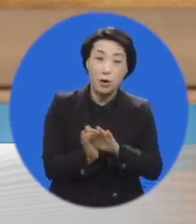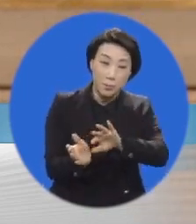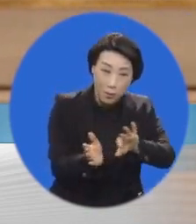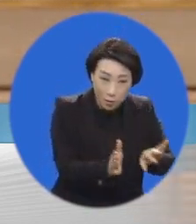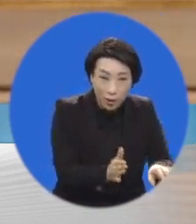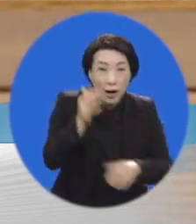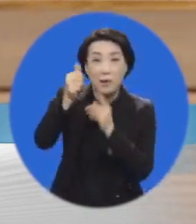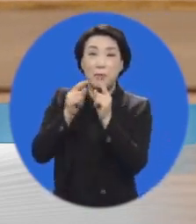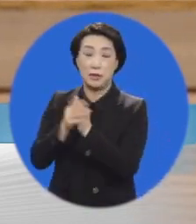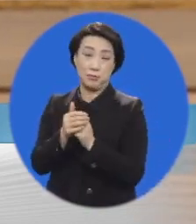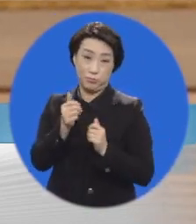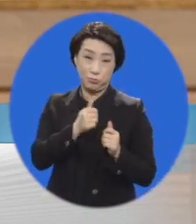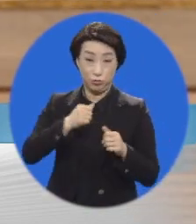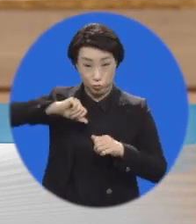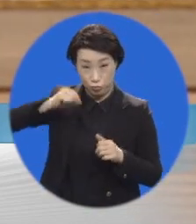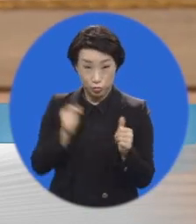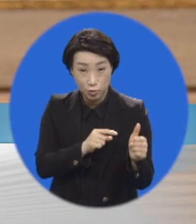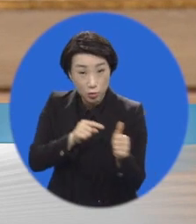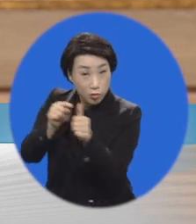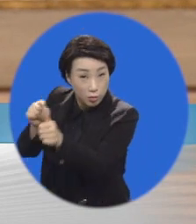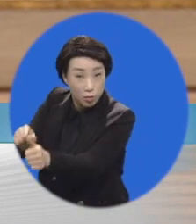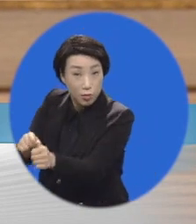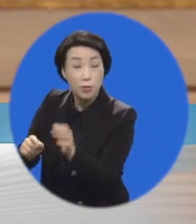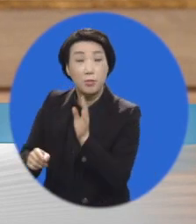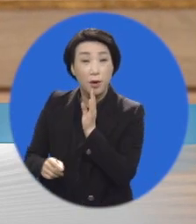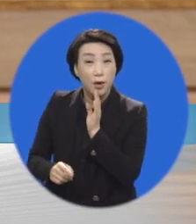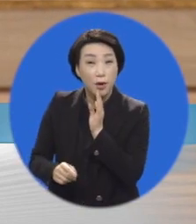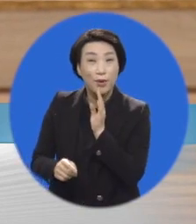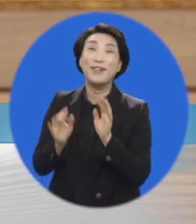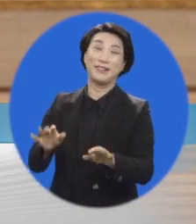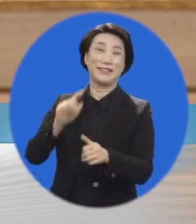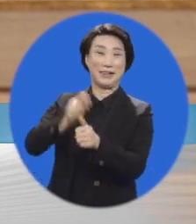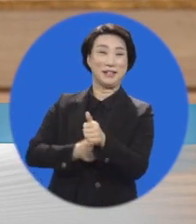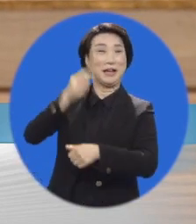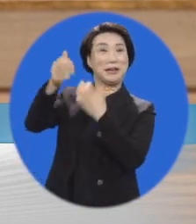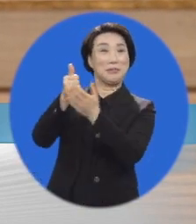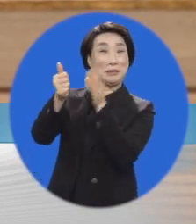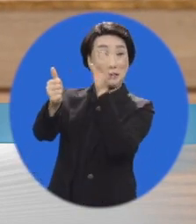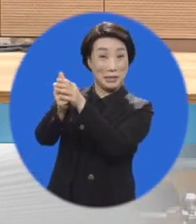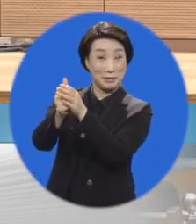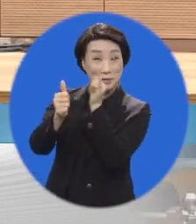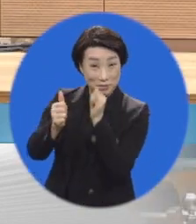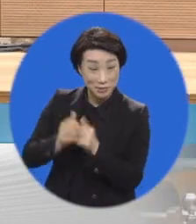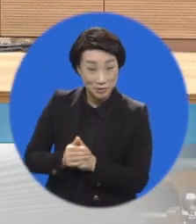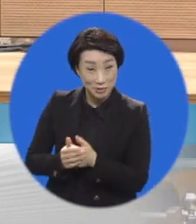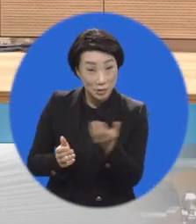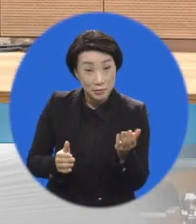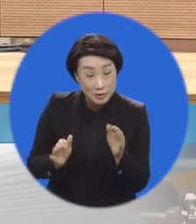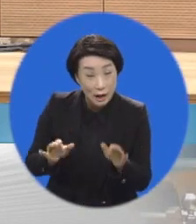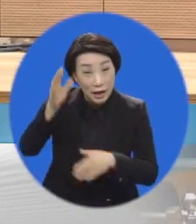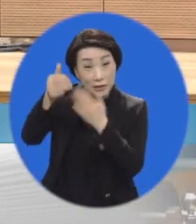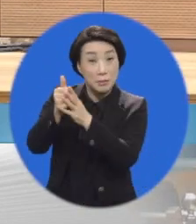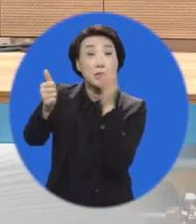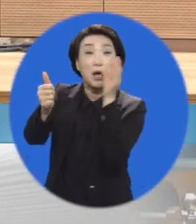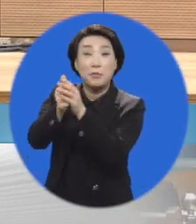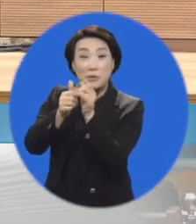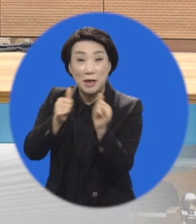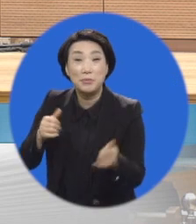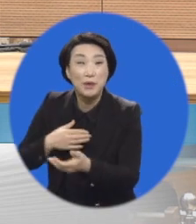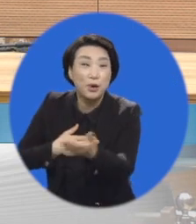것입니다. 그러니까 하나님이 책임을 지잖아요. 이게 하나님이 책임지는